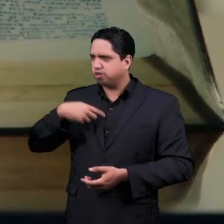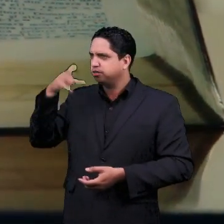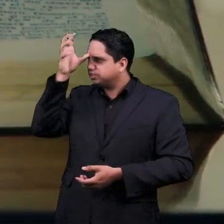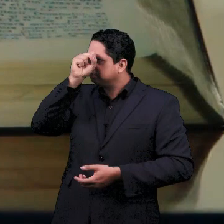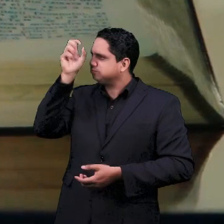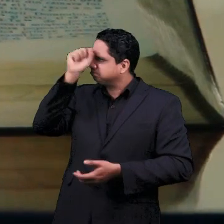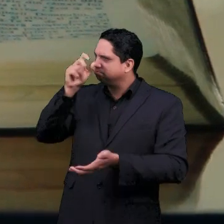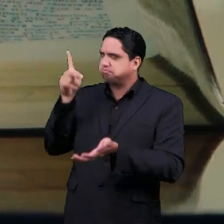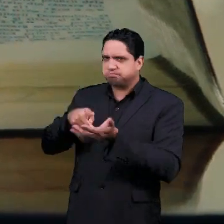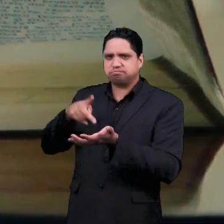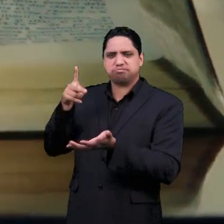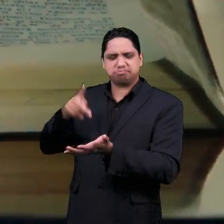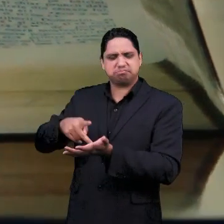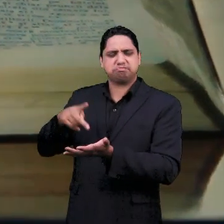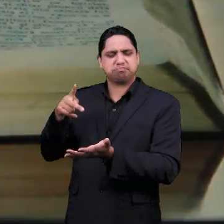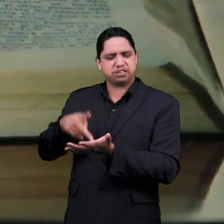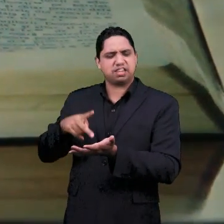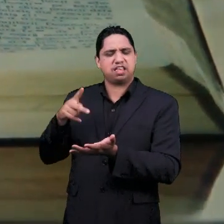урок.